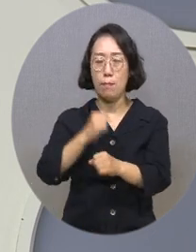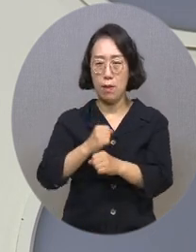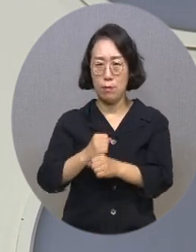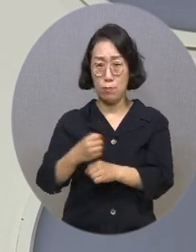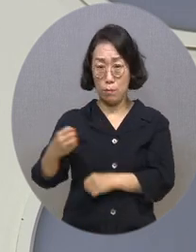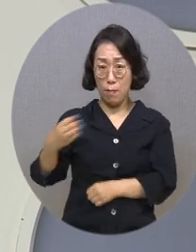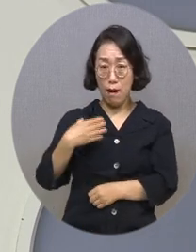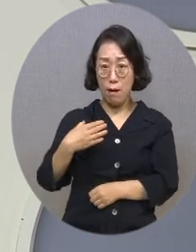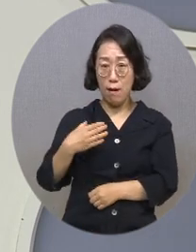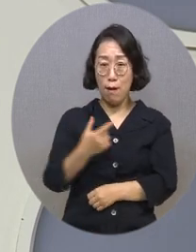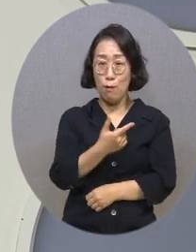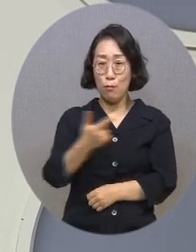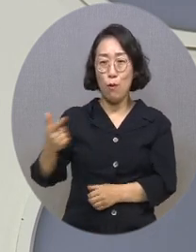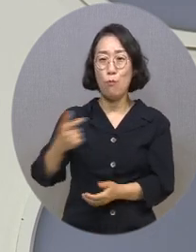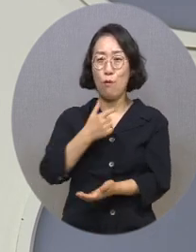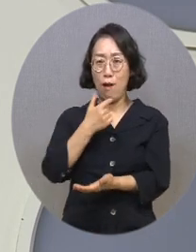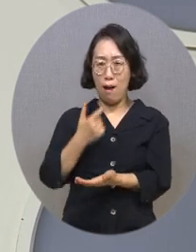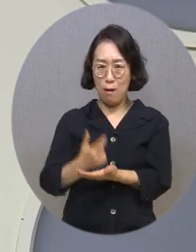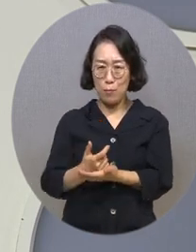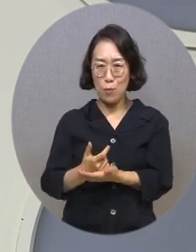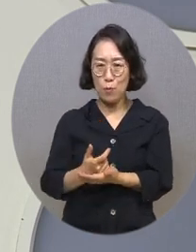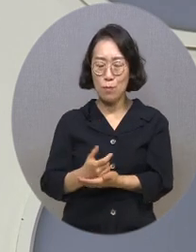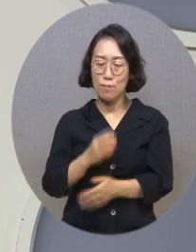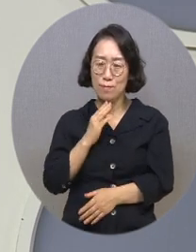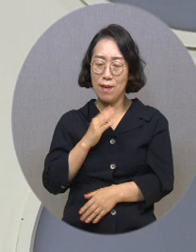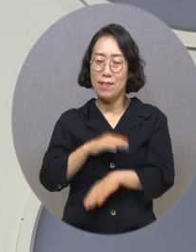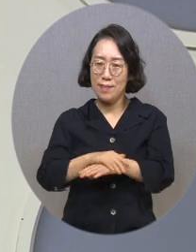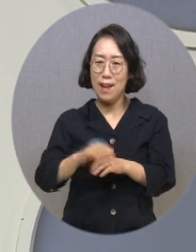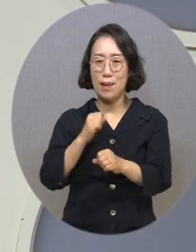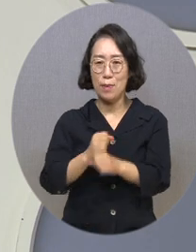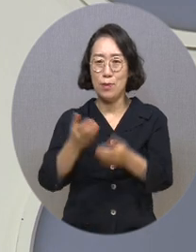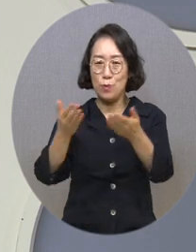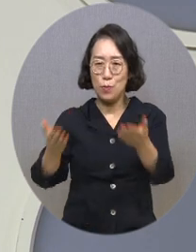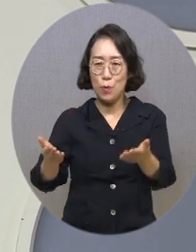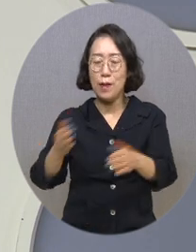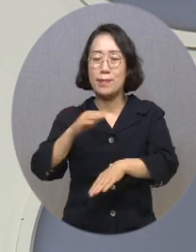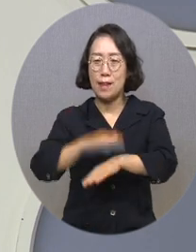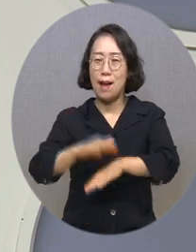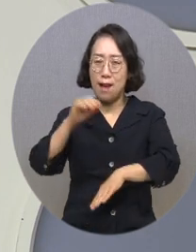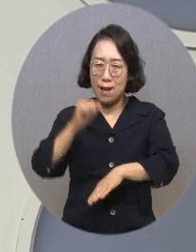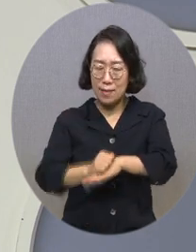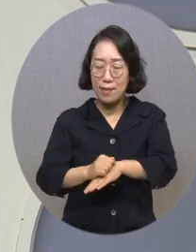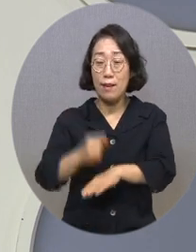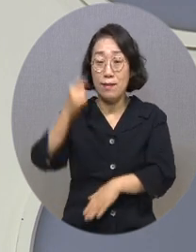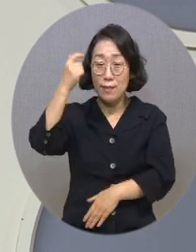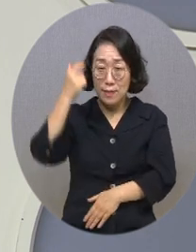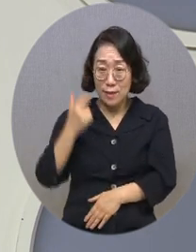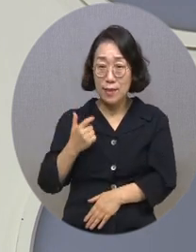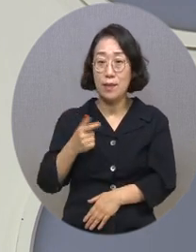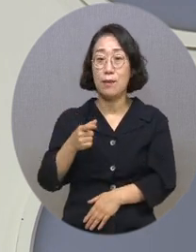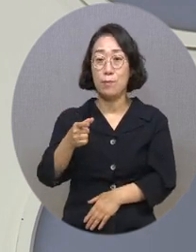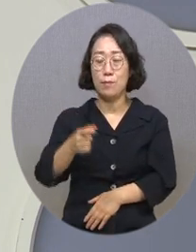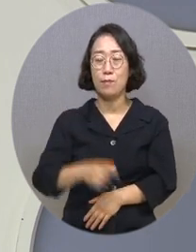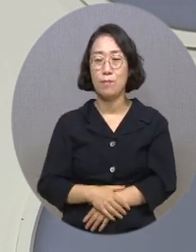감동받아갖고, 이야 이렇게 좋아지는 분도 있는데 제가 잘해드렸구나 이런 그 느낌에 제가